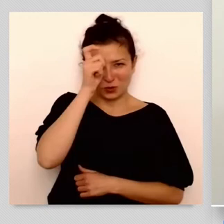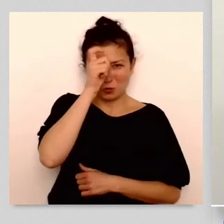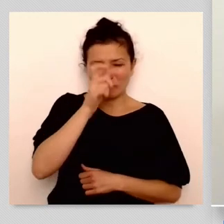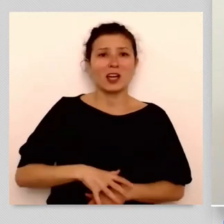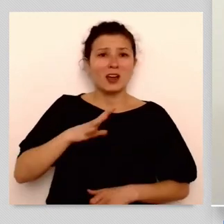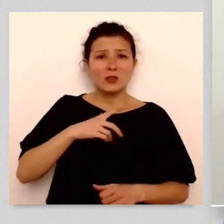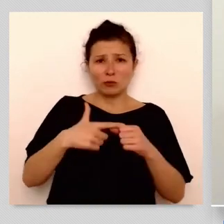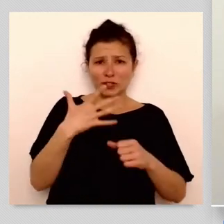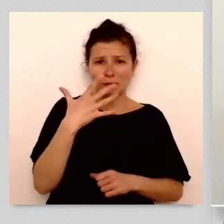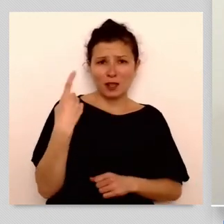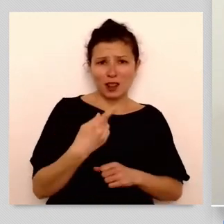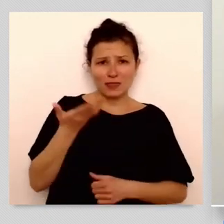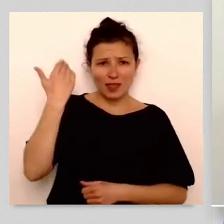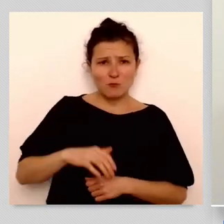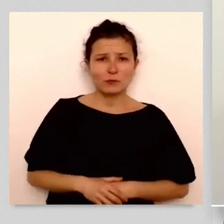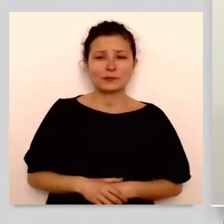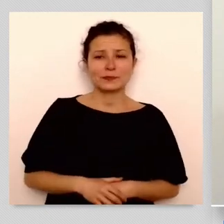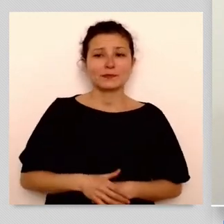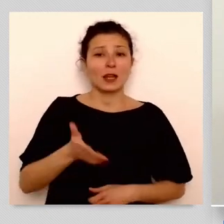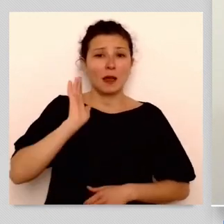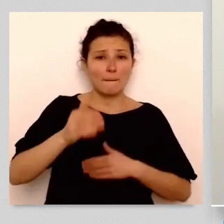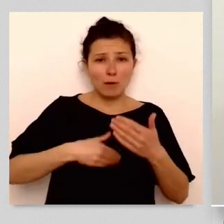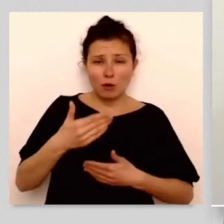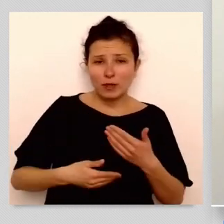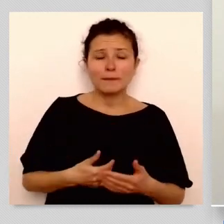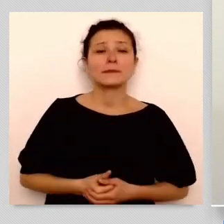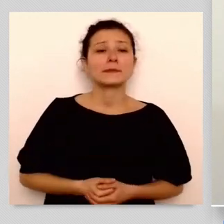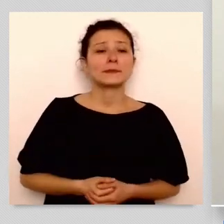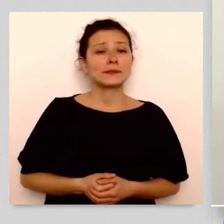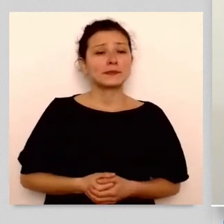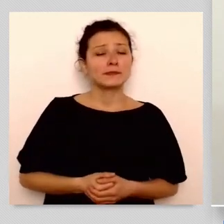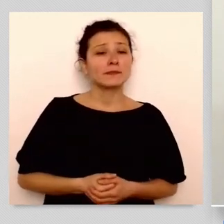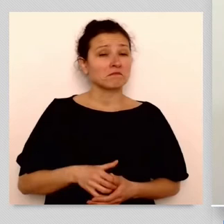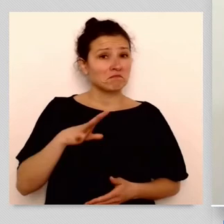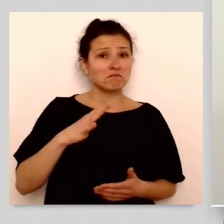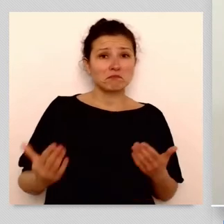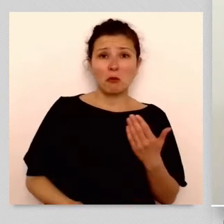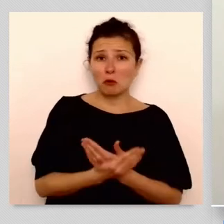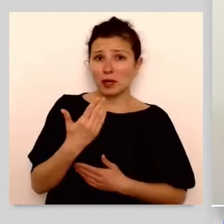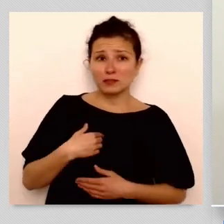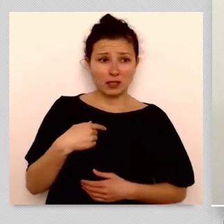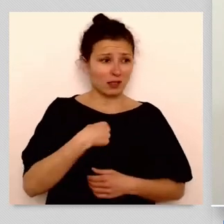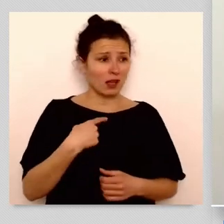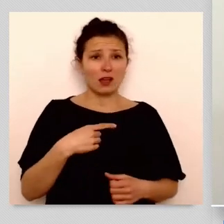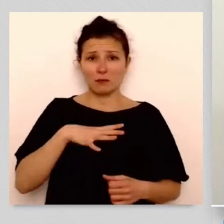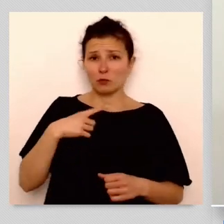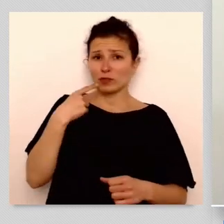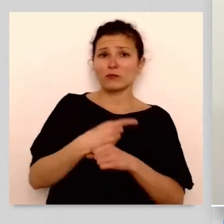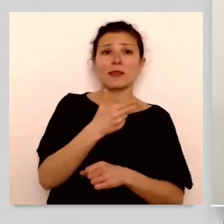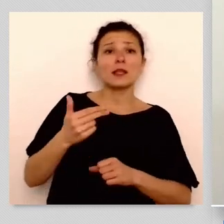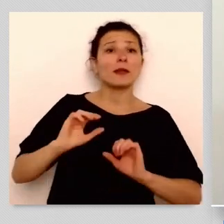temu. Potem, niedługo potem miałem okazję decydować o działaniach polskiego